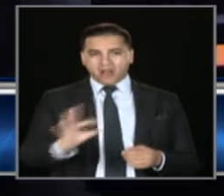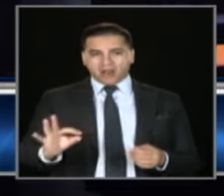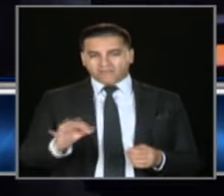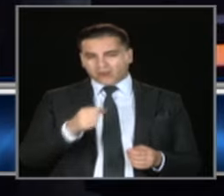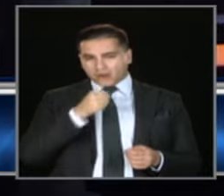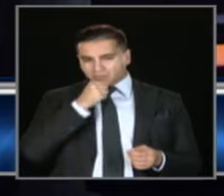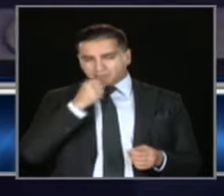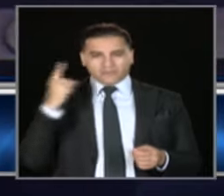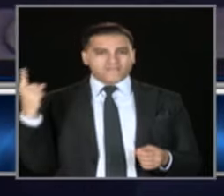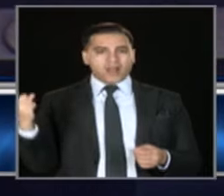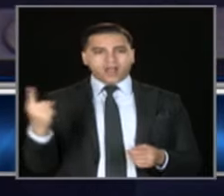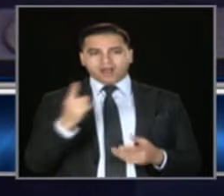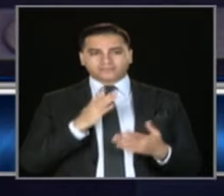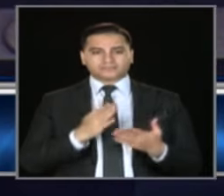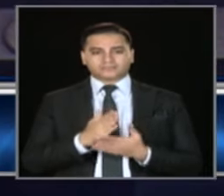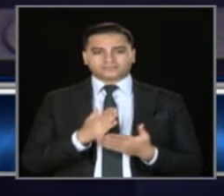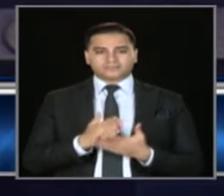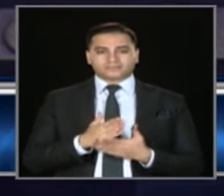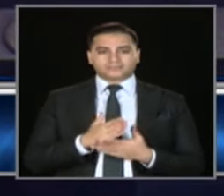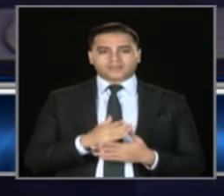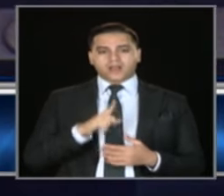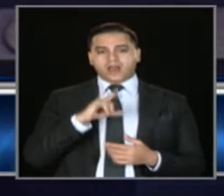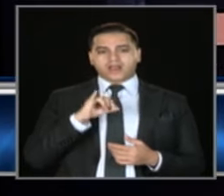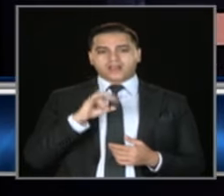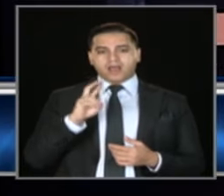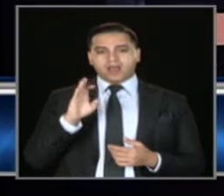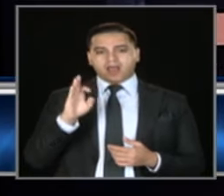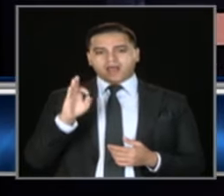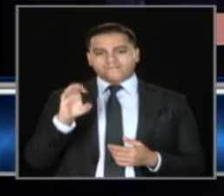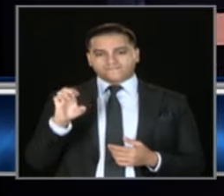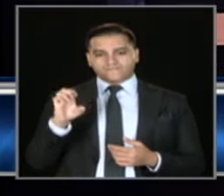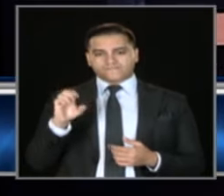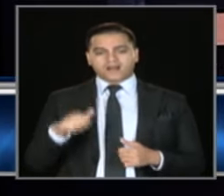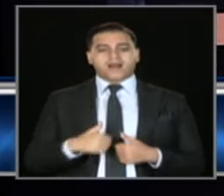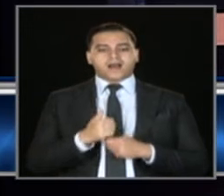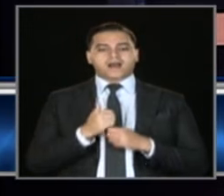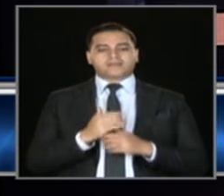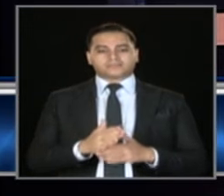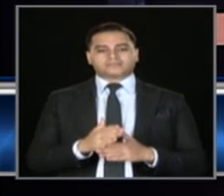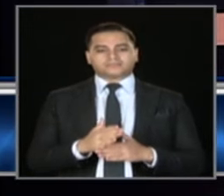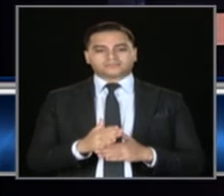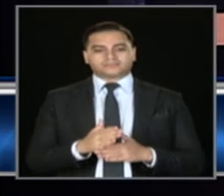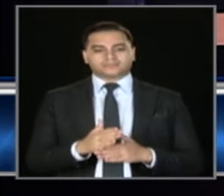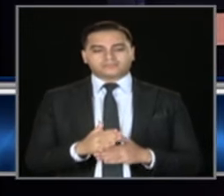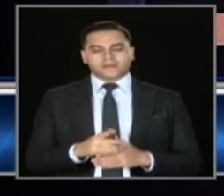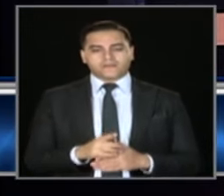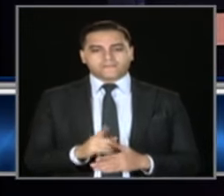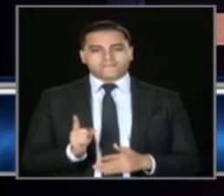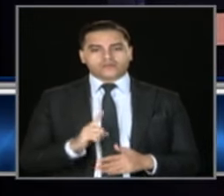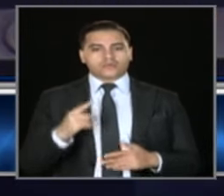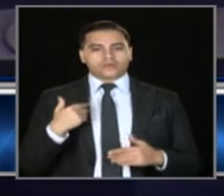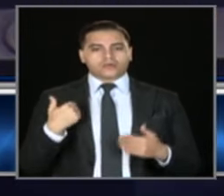في العالم. Life Without Limits. الحقيقة ما عنديش المعلومة، بس يعني أتوقع من الاسم